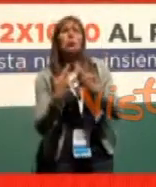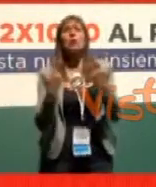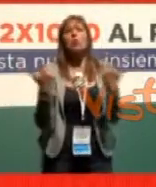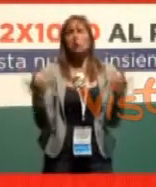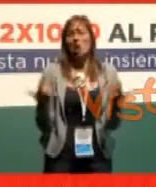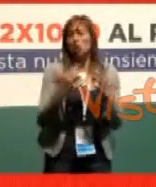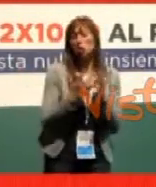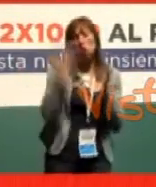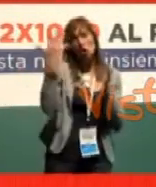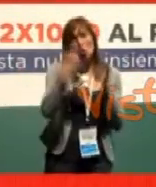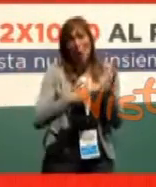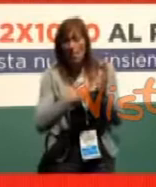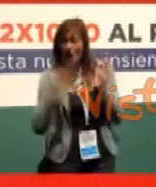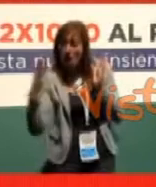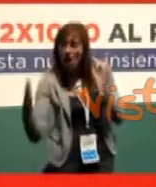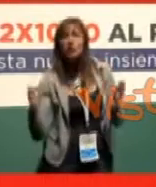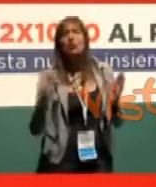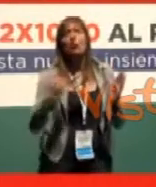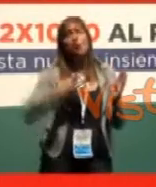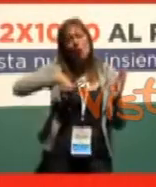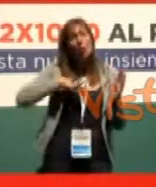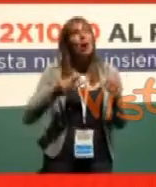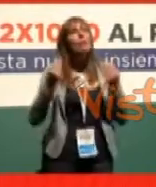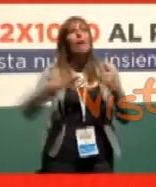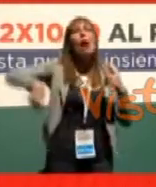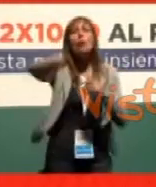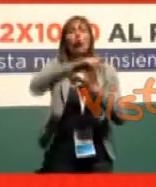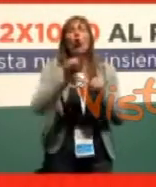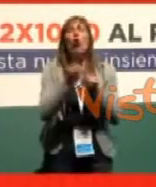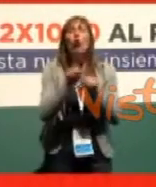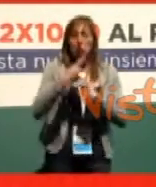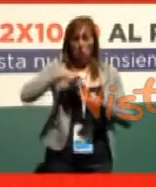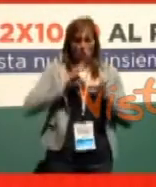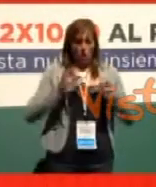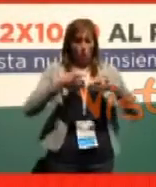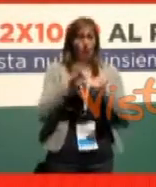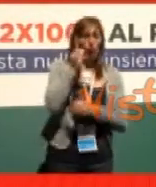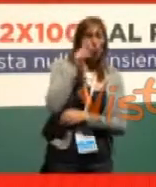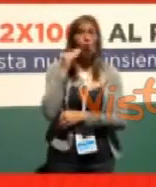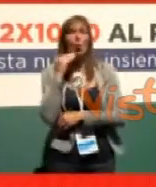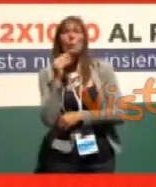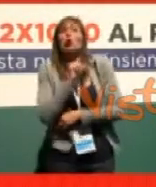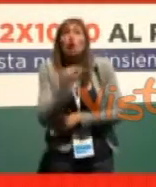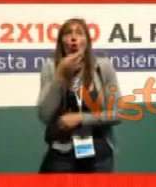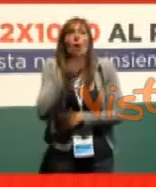Per 5 mesi abbiamo dato l'impressione di essere una comunità di donne e uomini capaci soltanto di litigare,